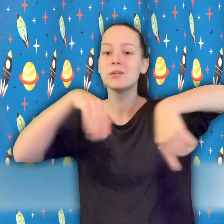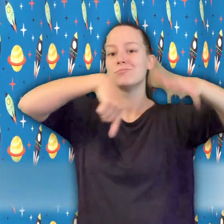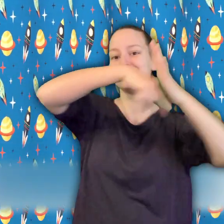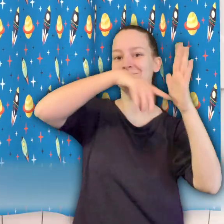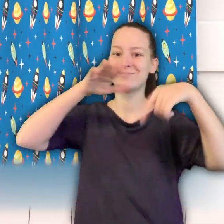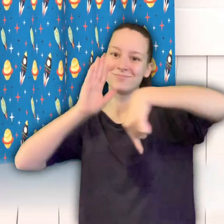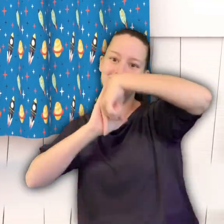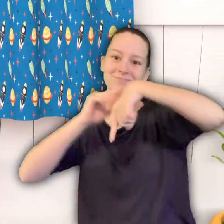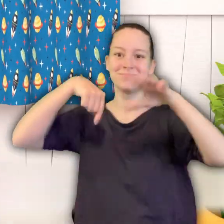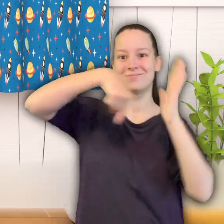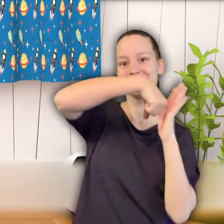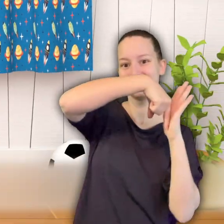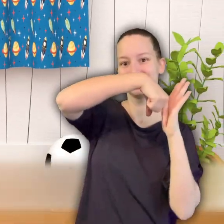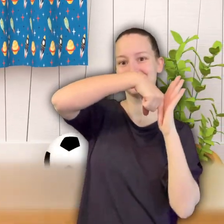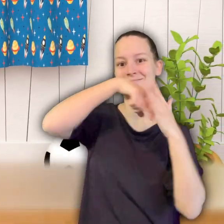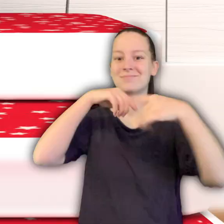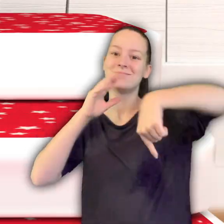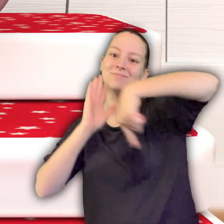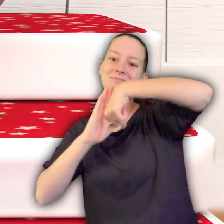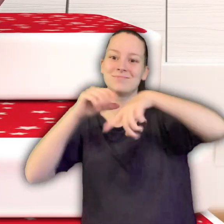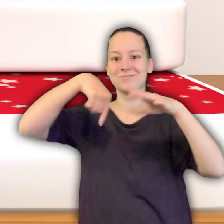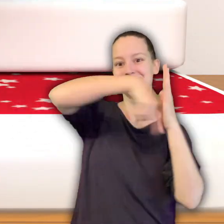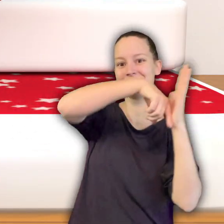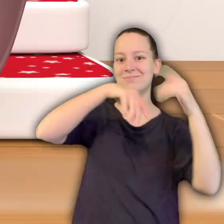DING DANG DONG